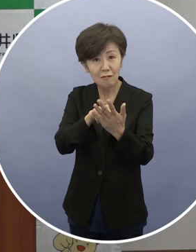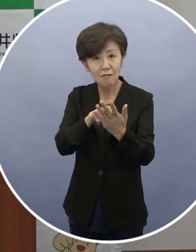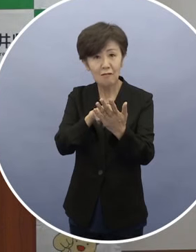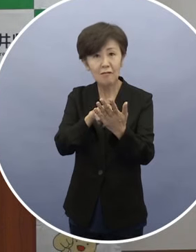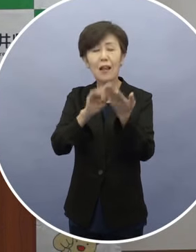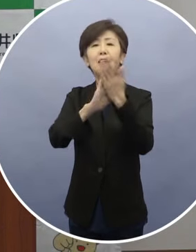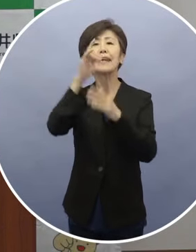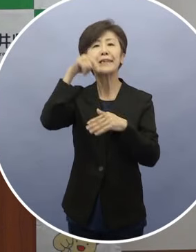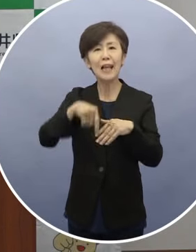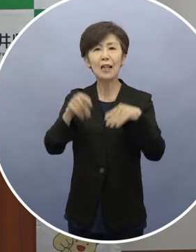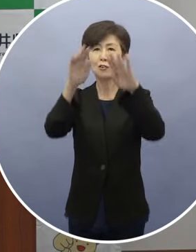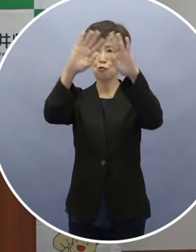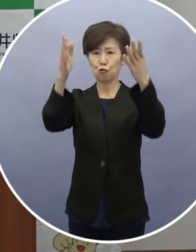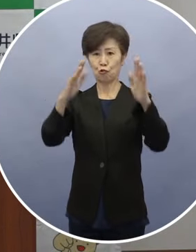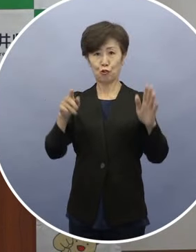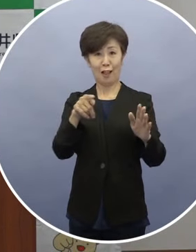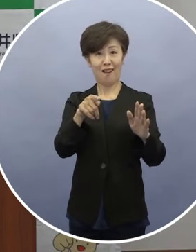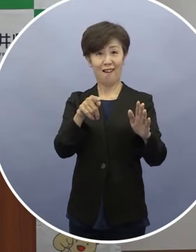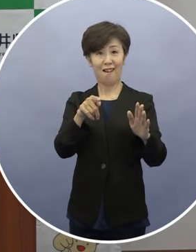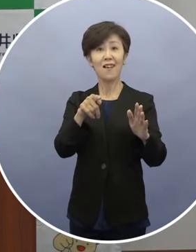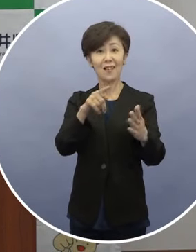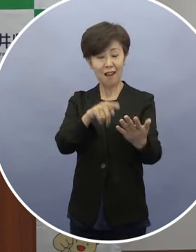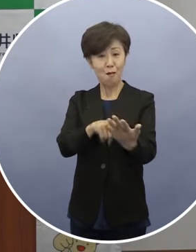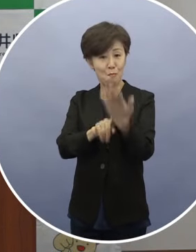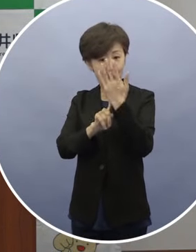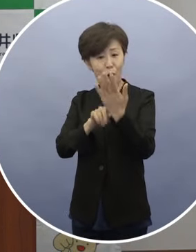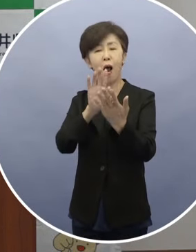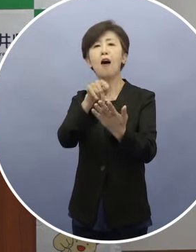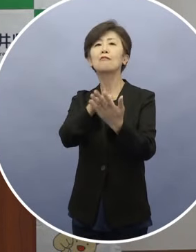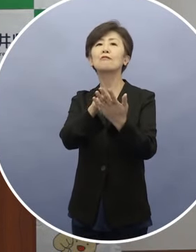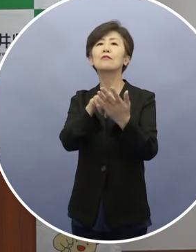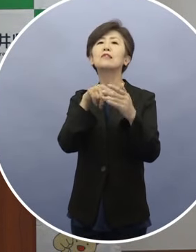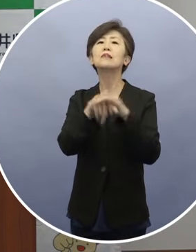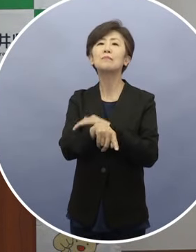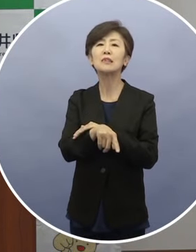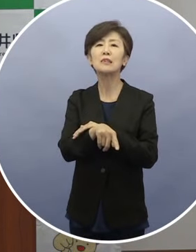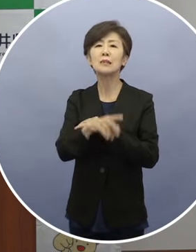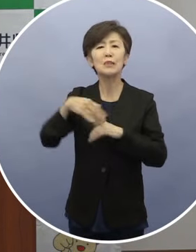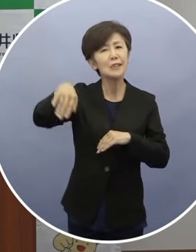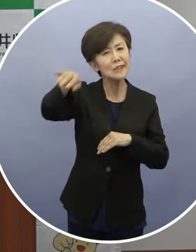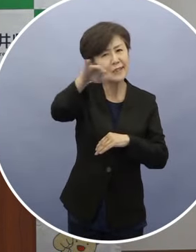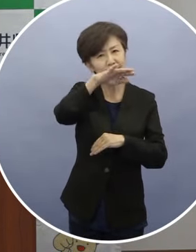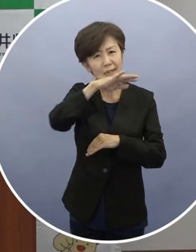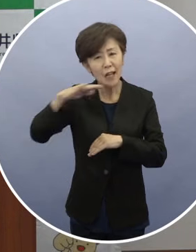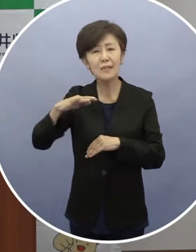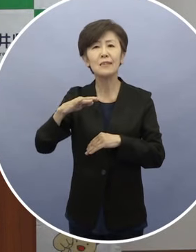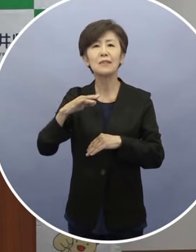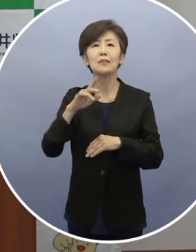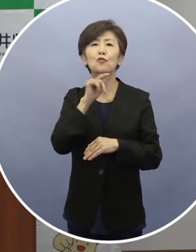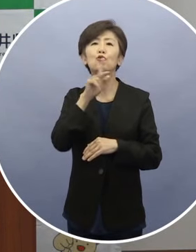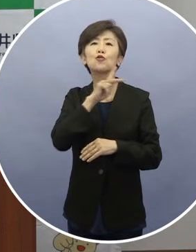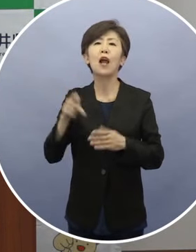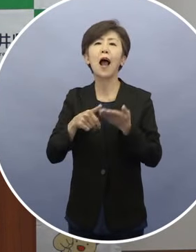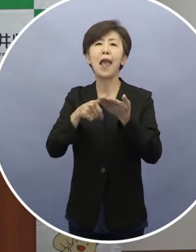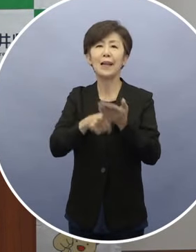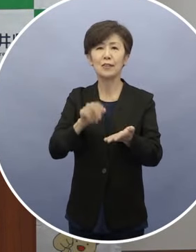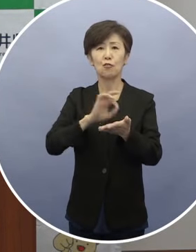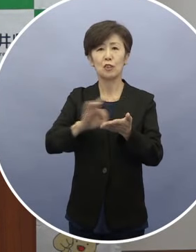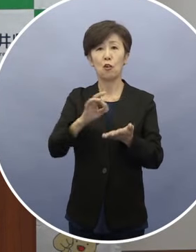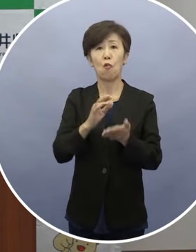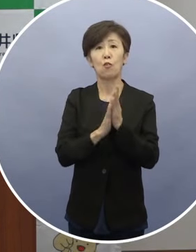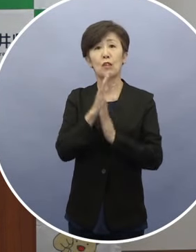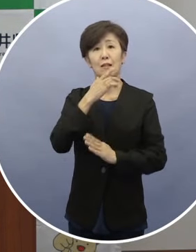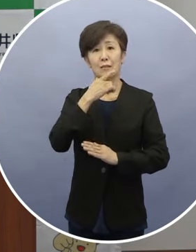これが当落を発表してくれると、こういうところでございまして、ぜひですね、多くの方に敦賀駅を利用いただきたいと